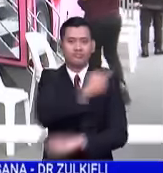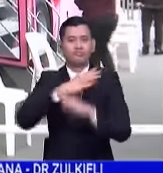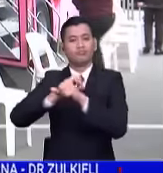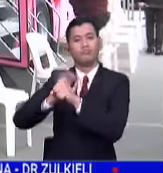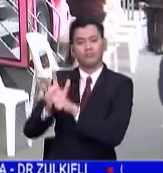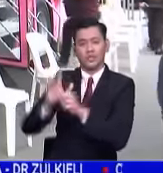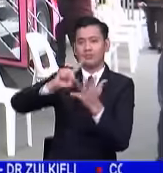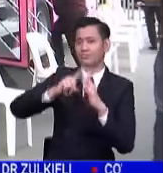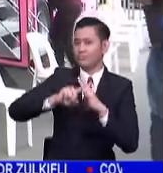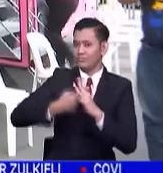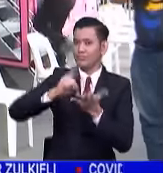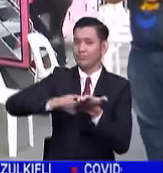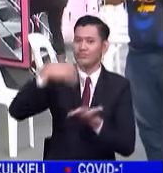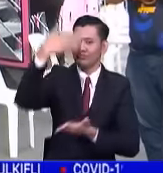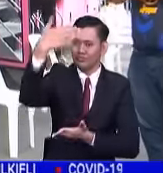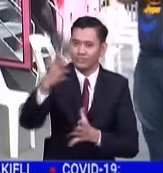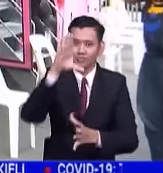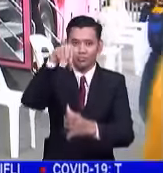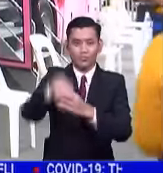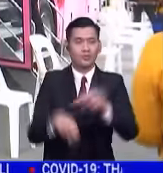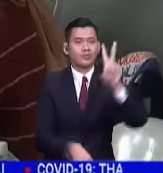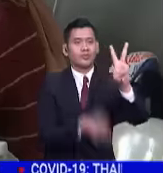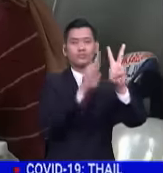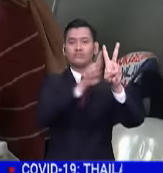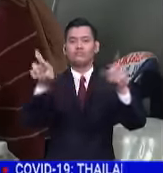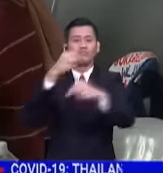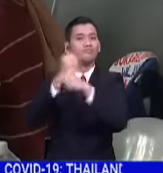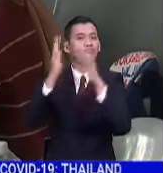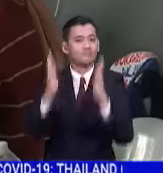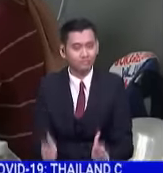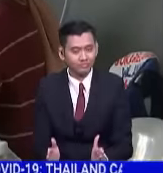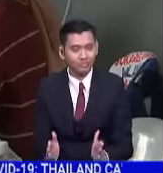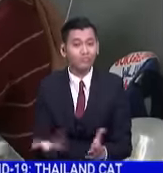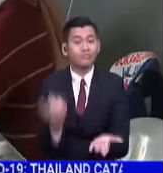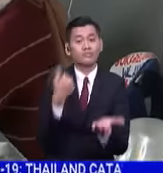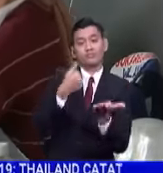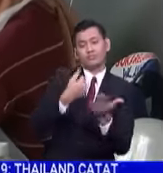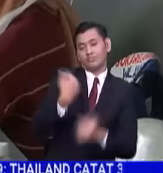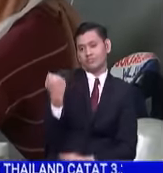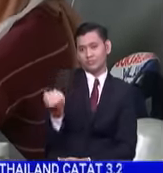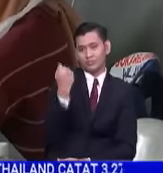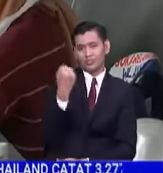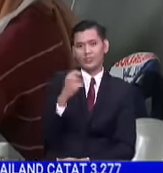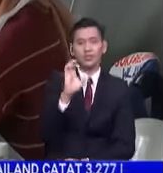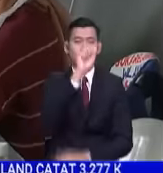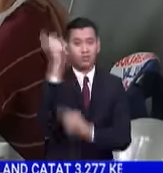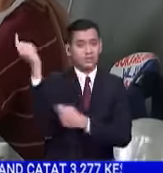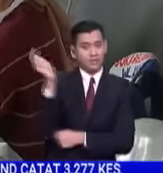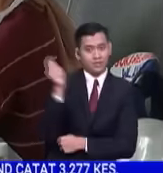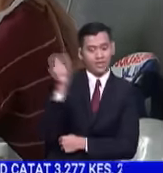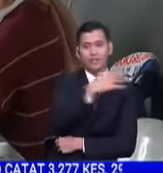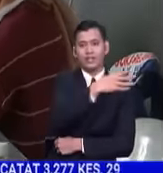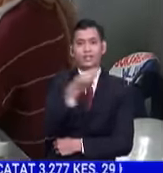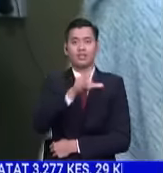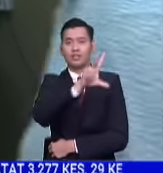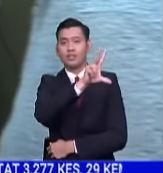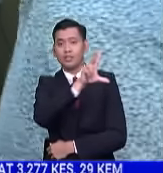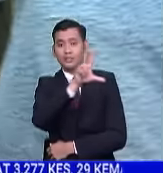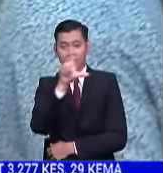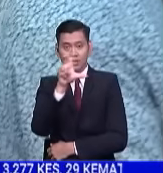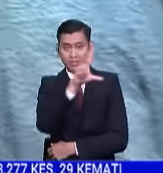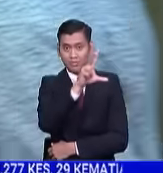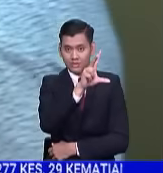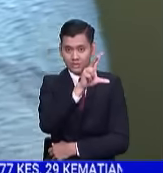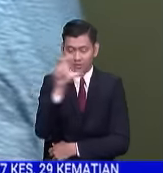minggu depan. Mereka termasuk lebih 2,000 pekerja di pasar borong Selayang serta kira-kira 300 peniaga di gerai pasar